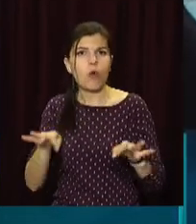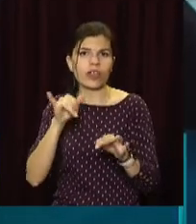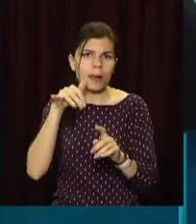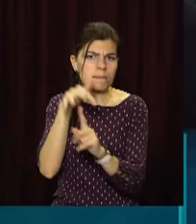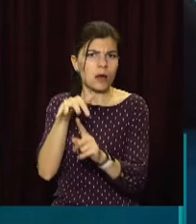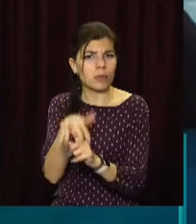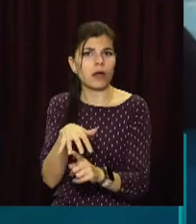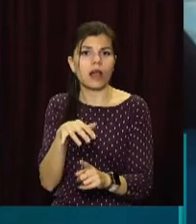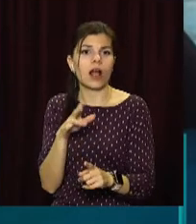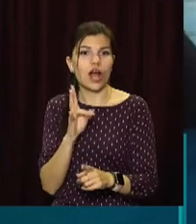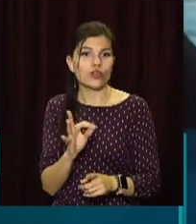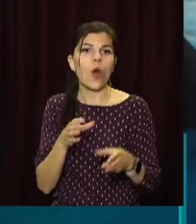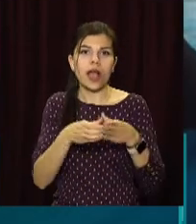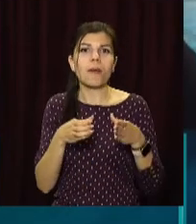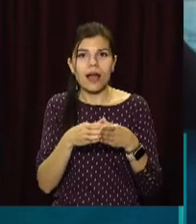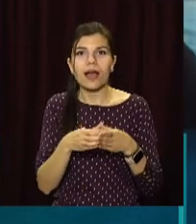але...